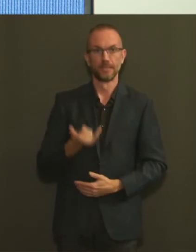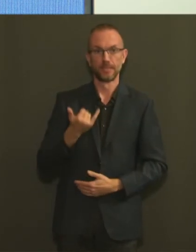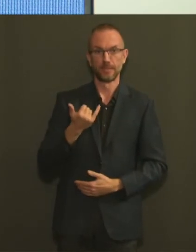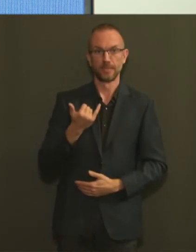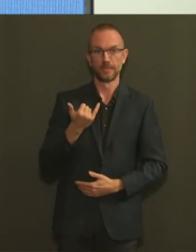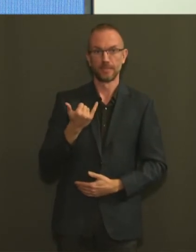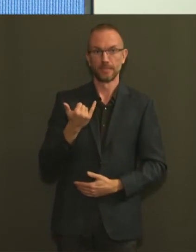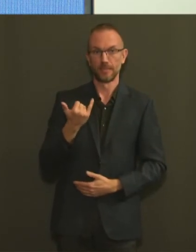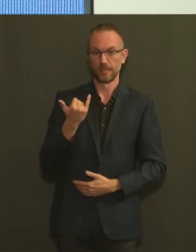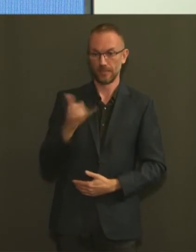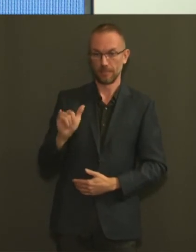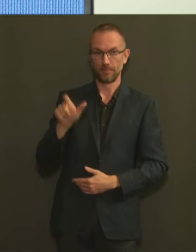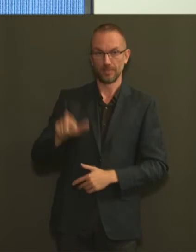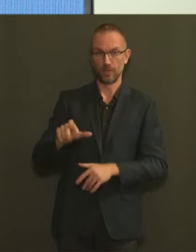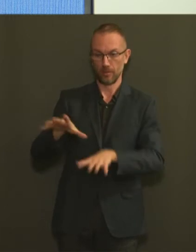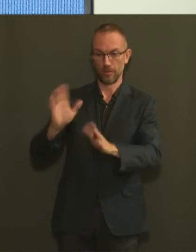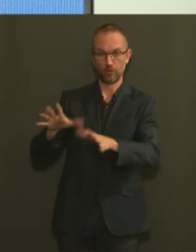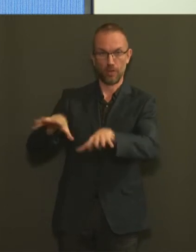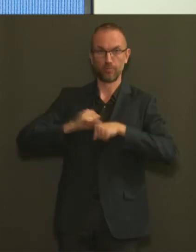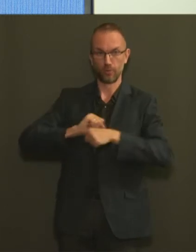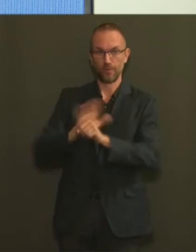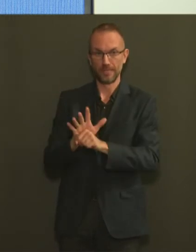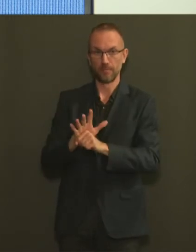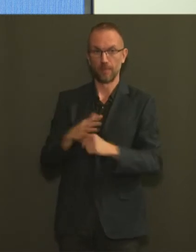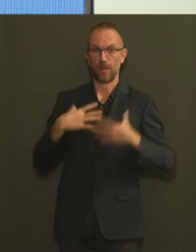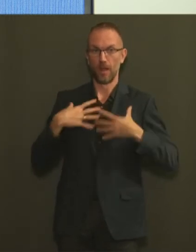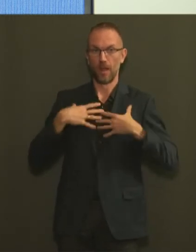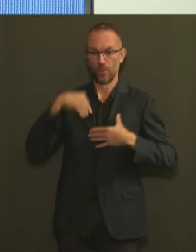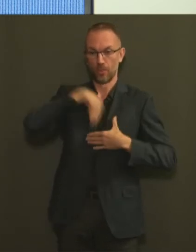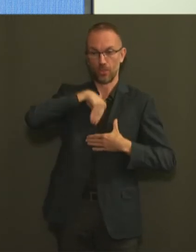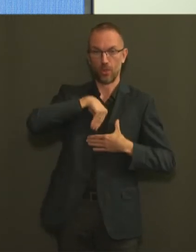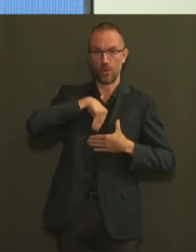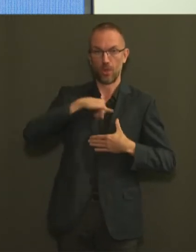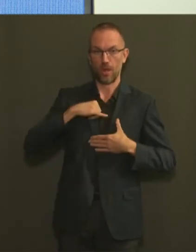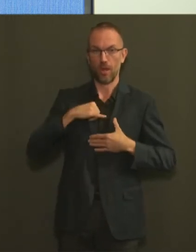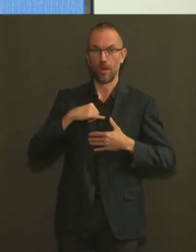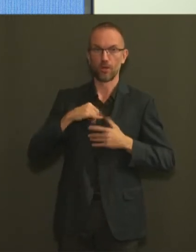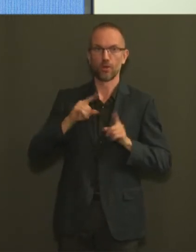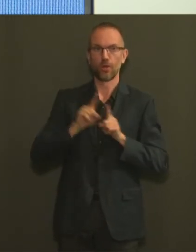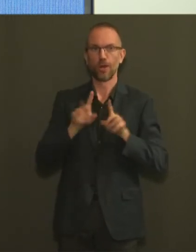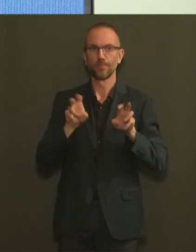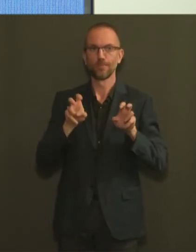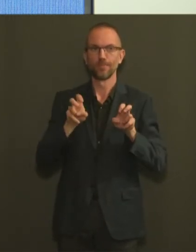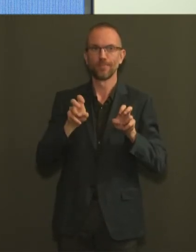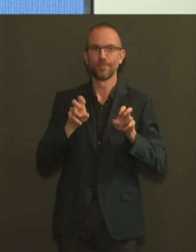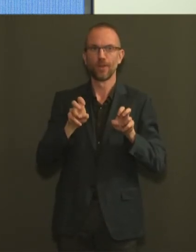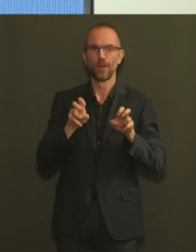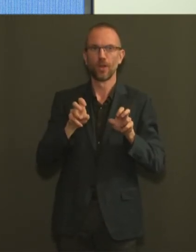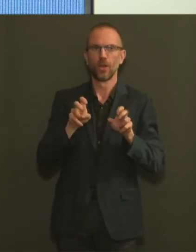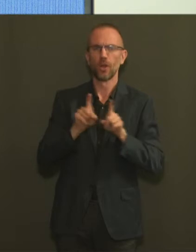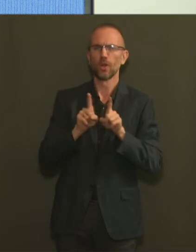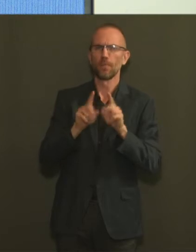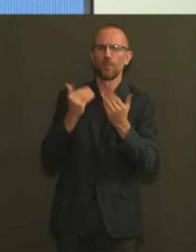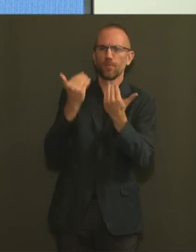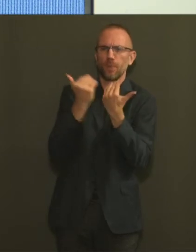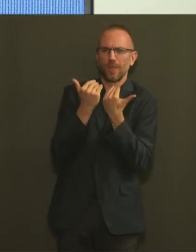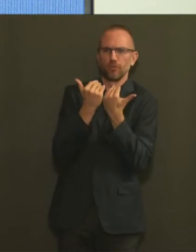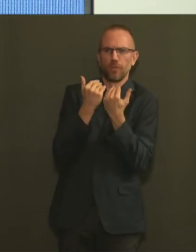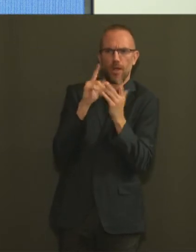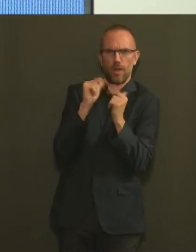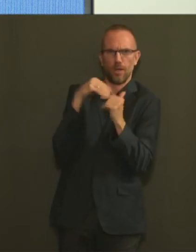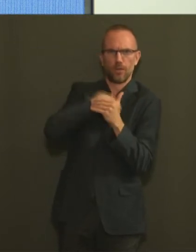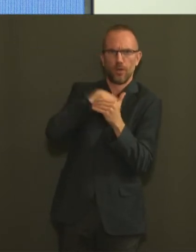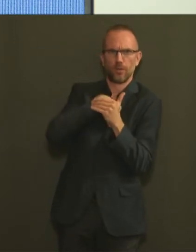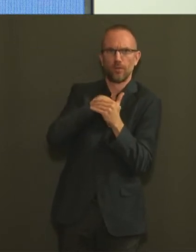immédiatement le virus qu'il s'y englue comme une mouche s'englue reçoit un papier tue-mouche c'est un peu dire et cette notion là